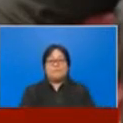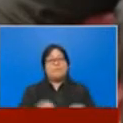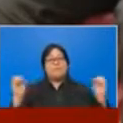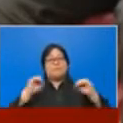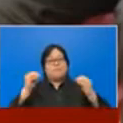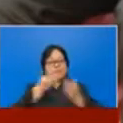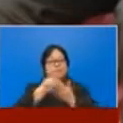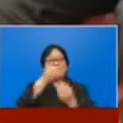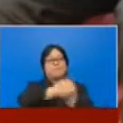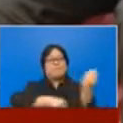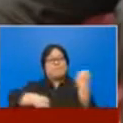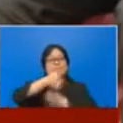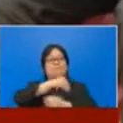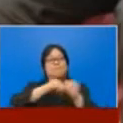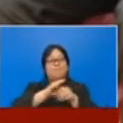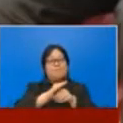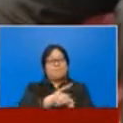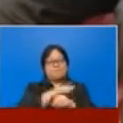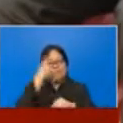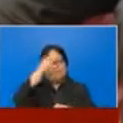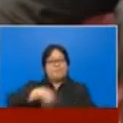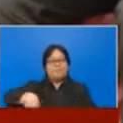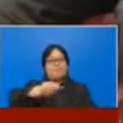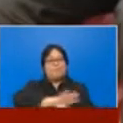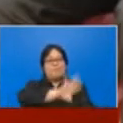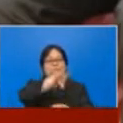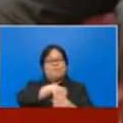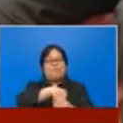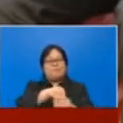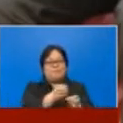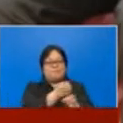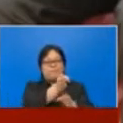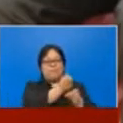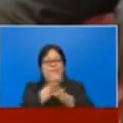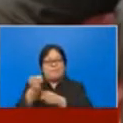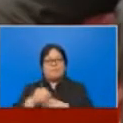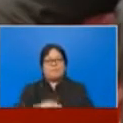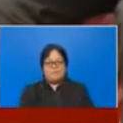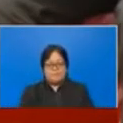yang mencukupi untuk membolehkan mereka menceburi bidang-bidang tersebut.